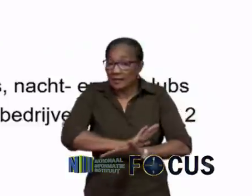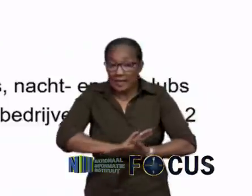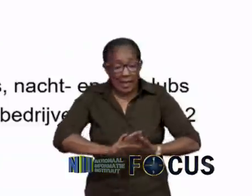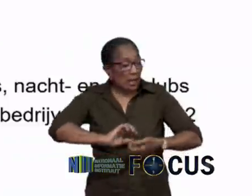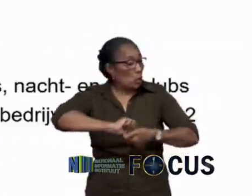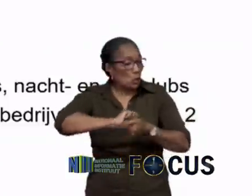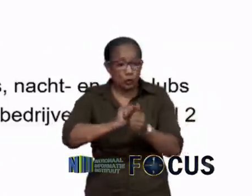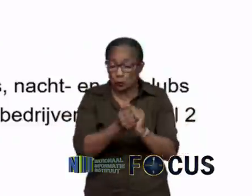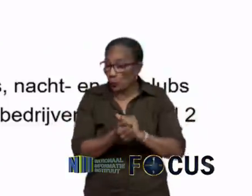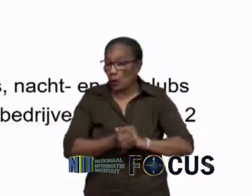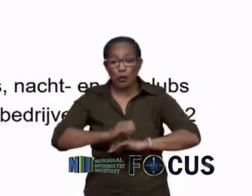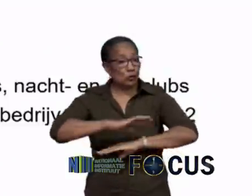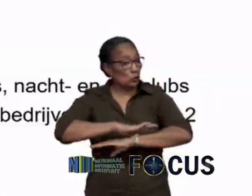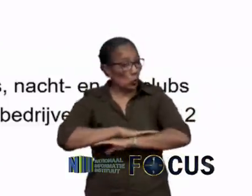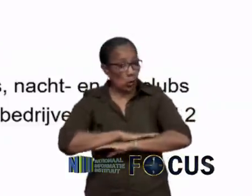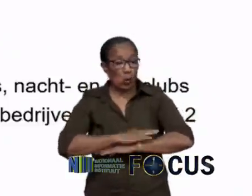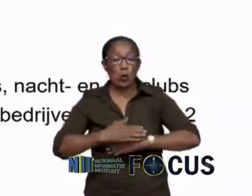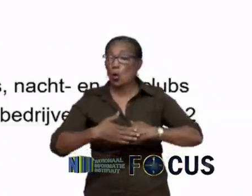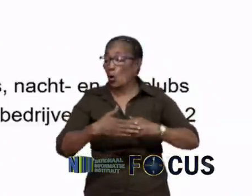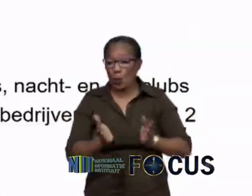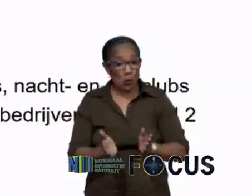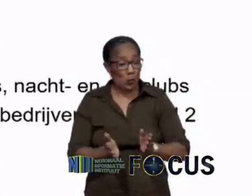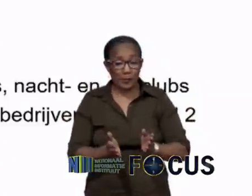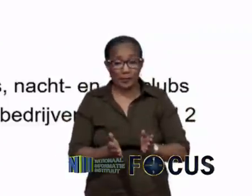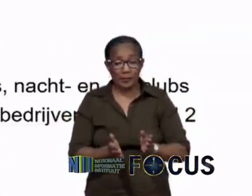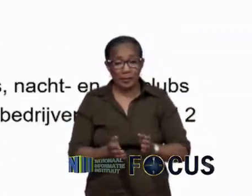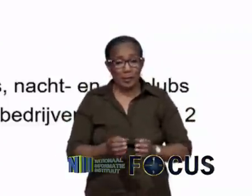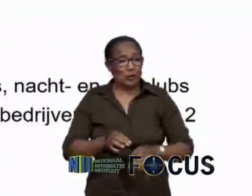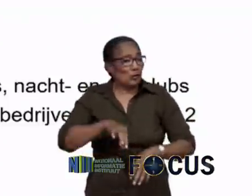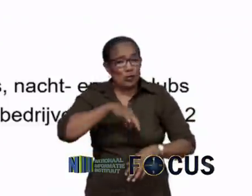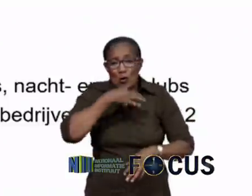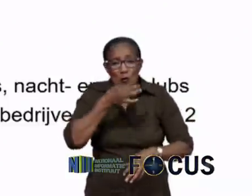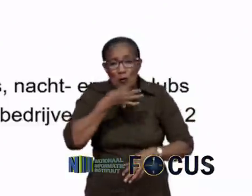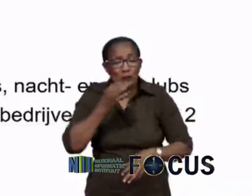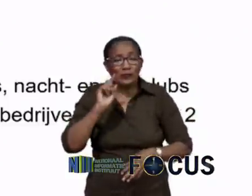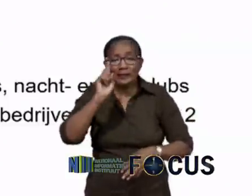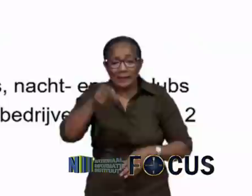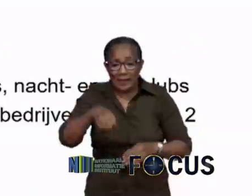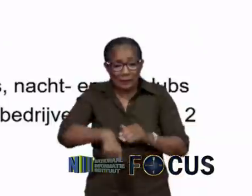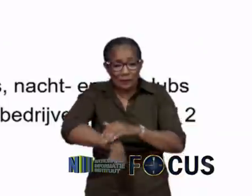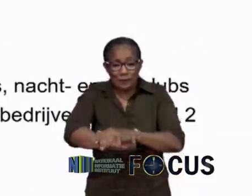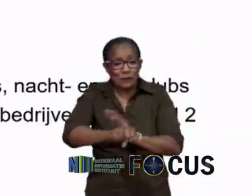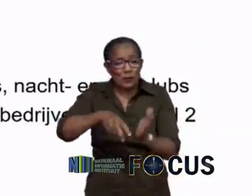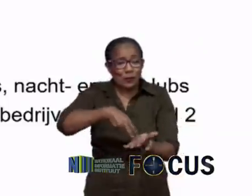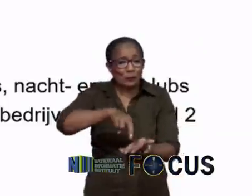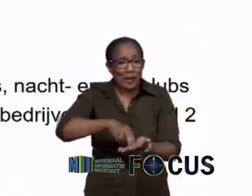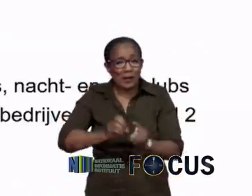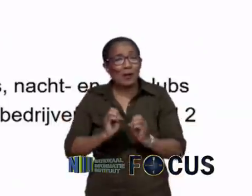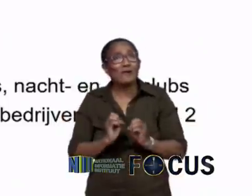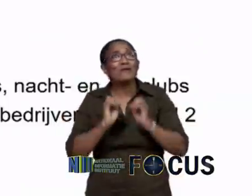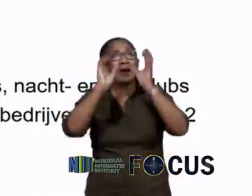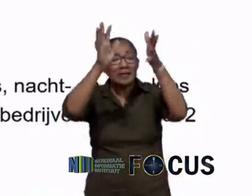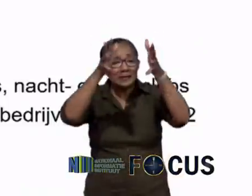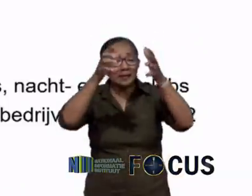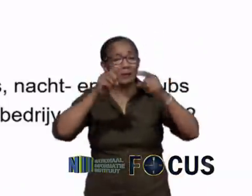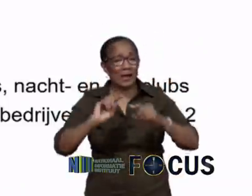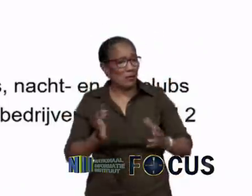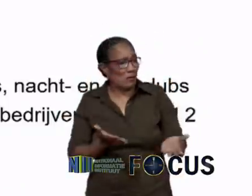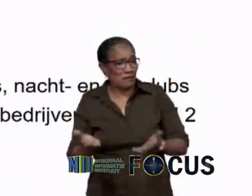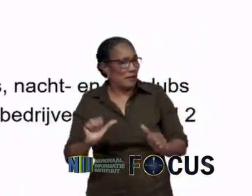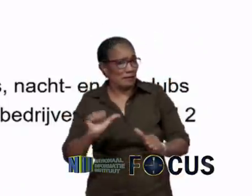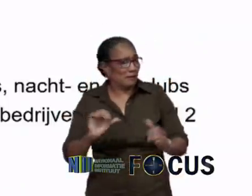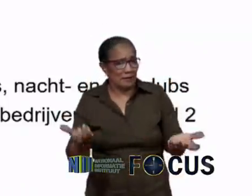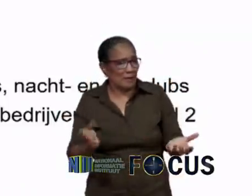na een sportschool kan oppo en kan dit. Dus ina denk je dat je go play voetbal of basketbal of de